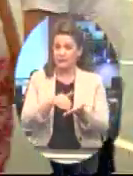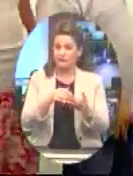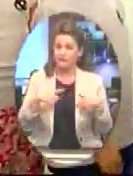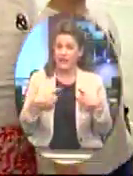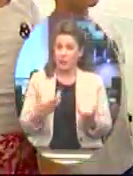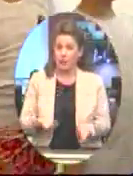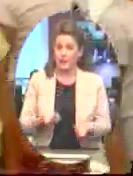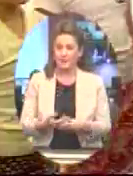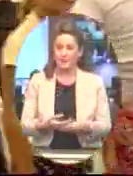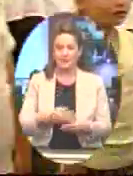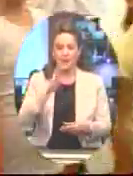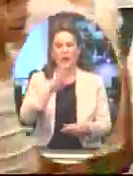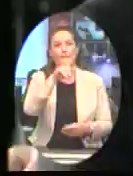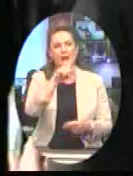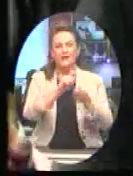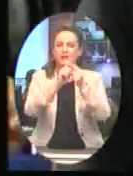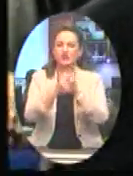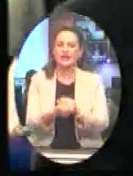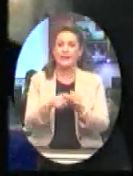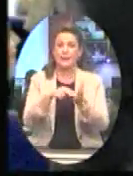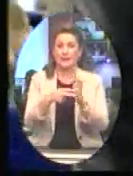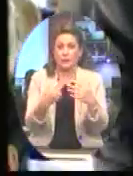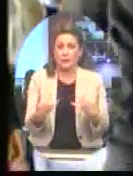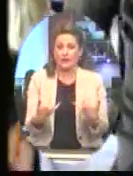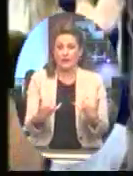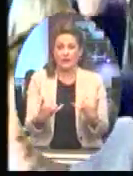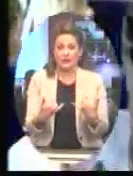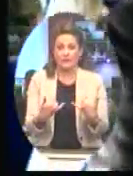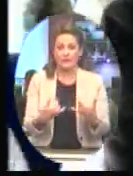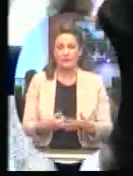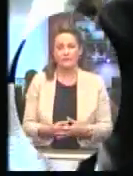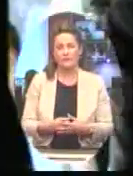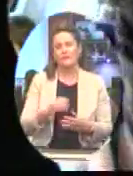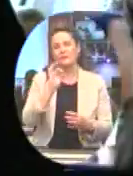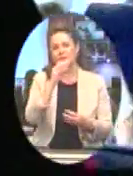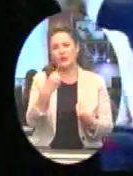בנט משנה מדיניות בימים האלה, למרבה השמחה של ראש הממשלה.